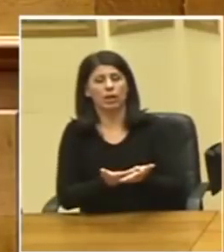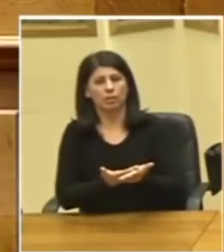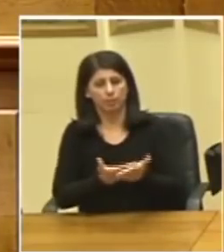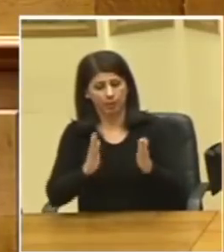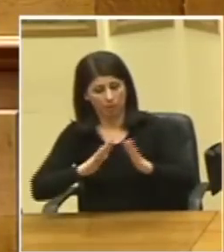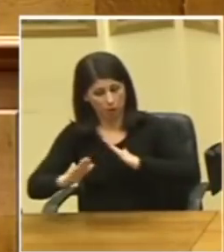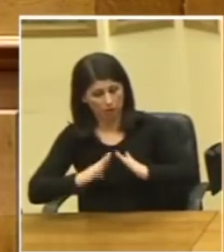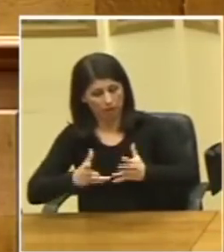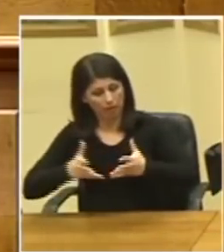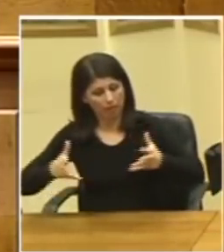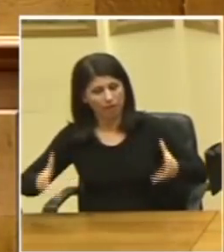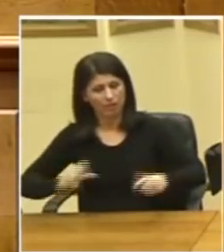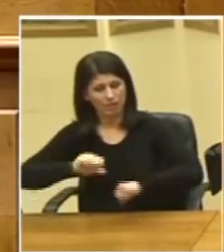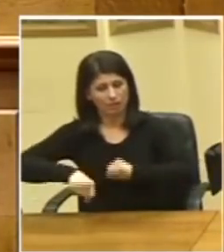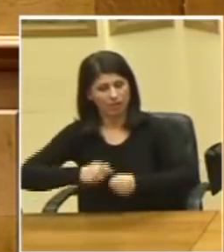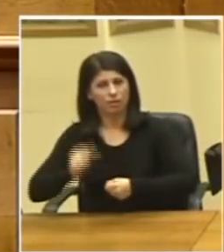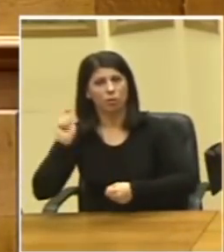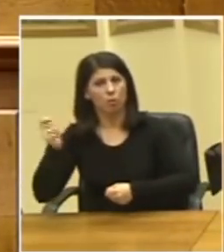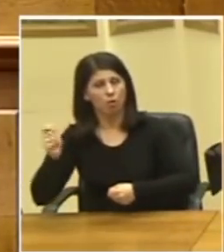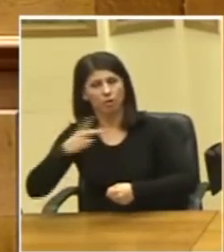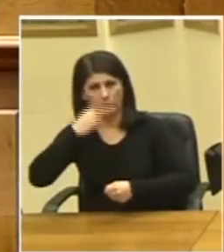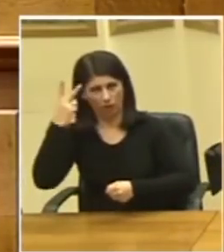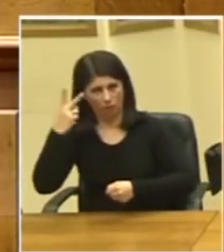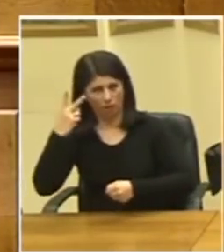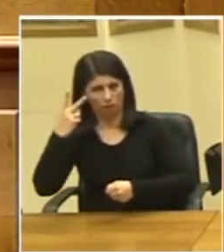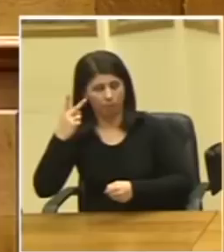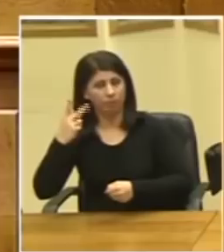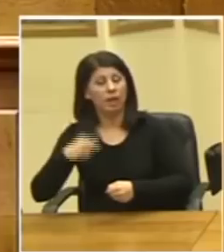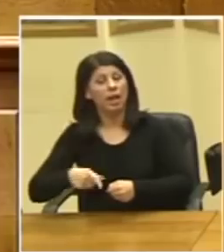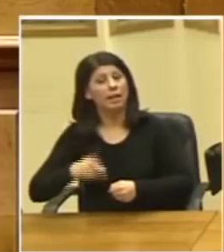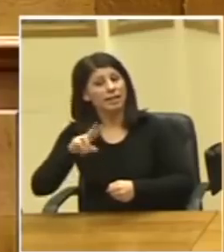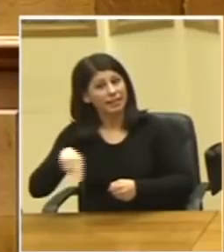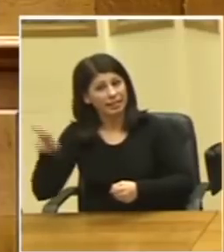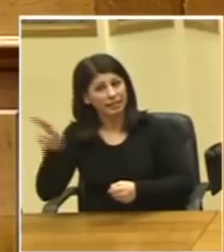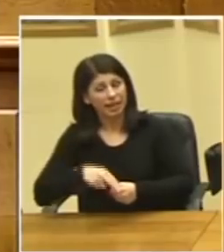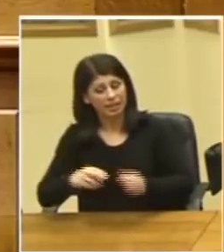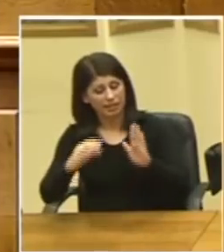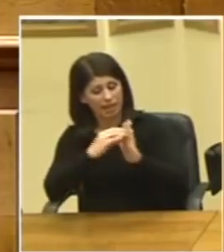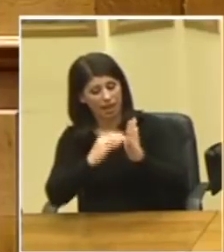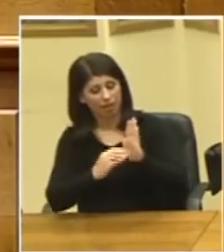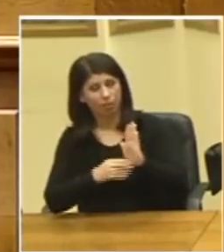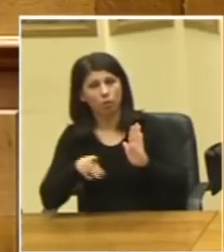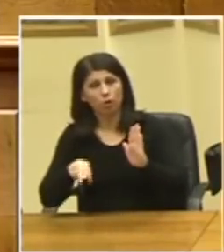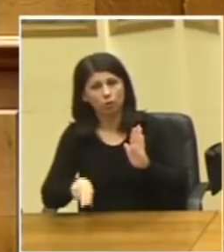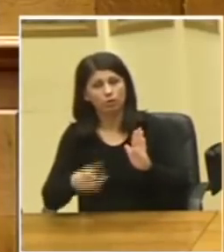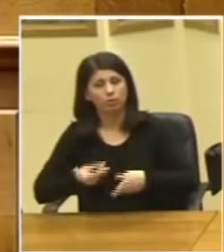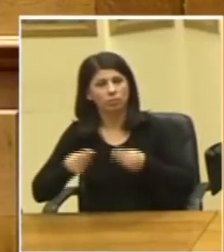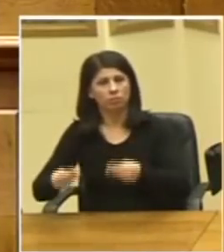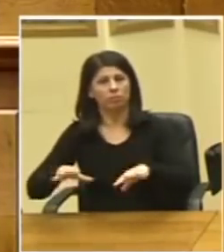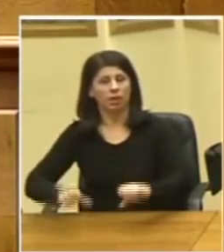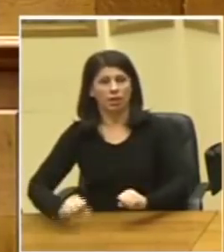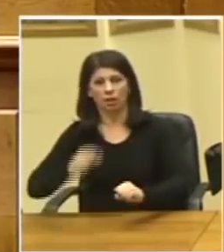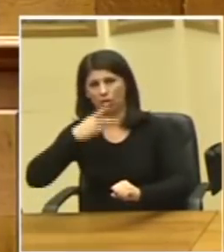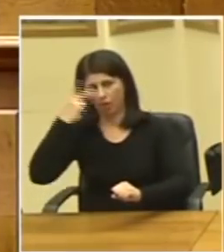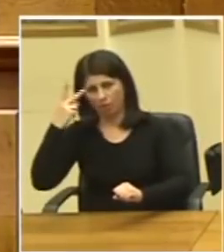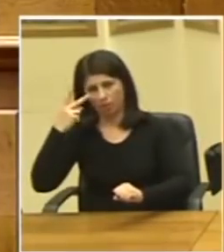τη διεύρυνση συνδικαλιστικών και πολιτικών δικαιωμάτων, για την κατάργηση άρθρων που αφορούν την εκχώρηση κυριαρχικών